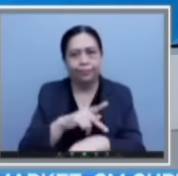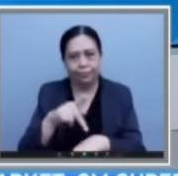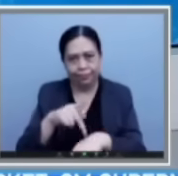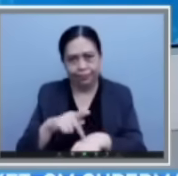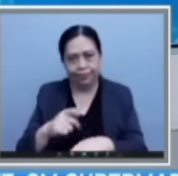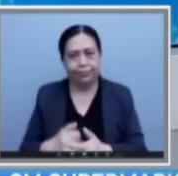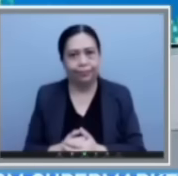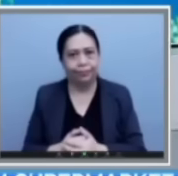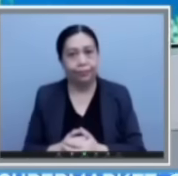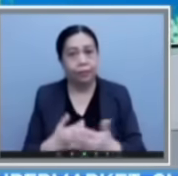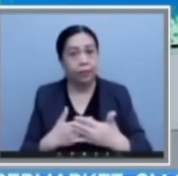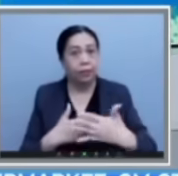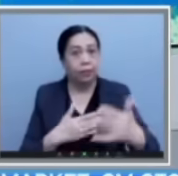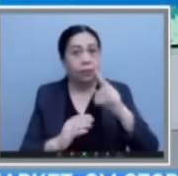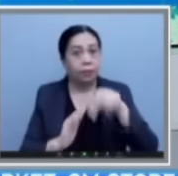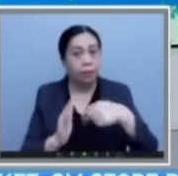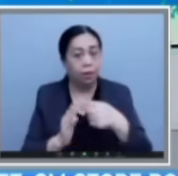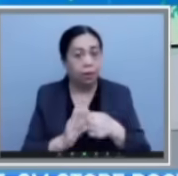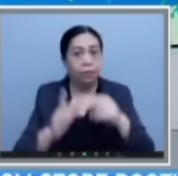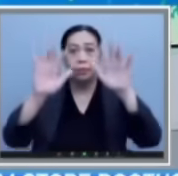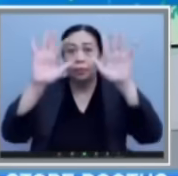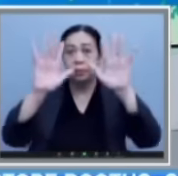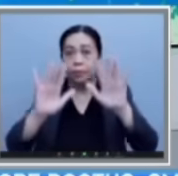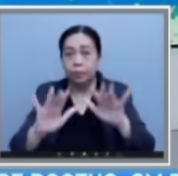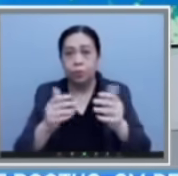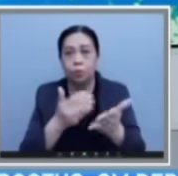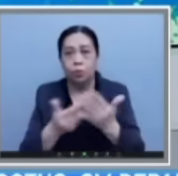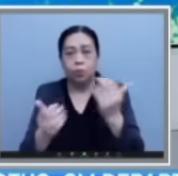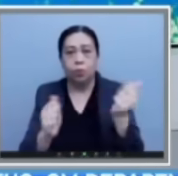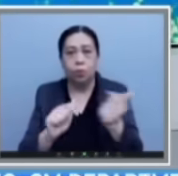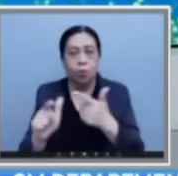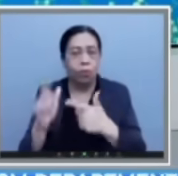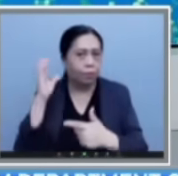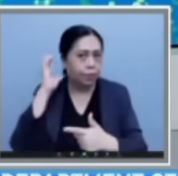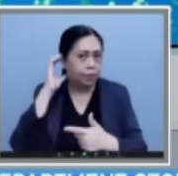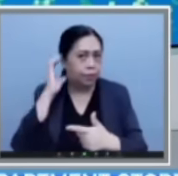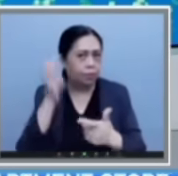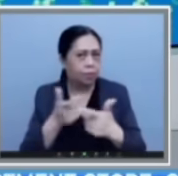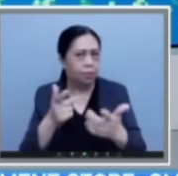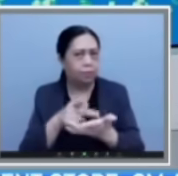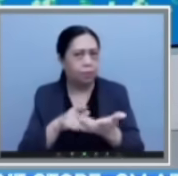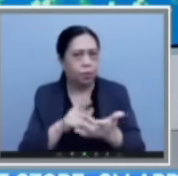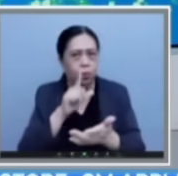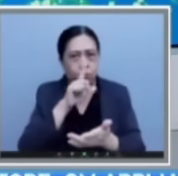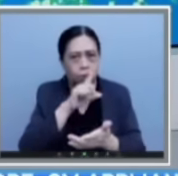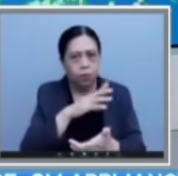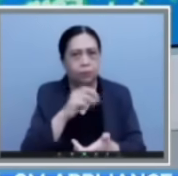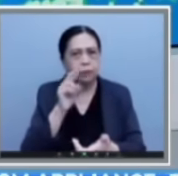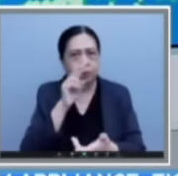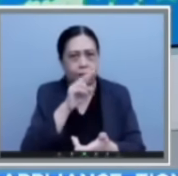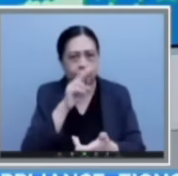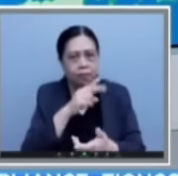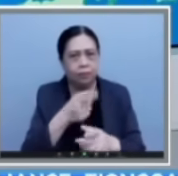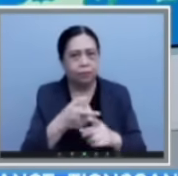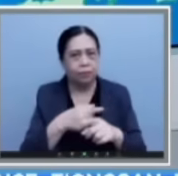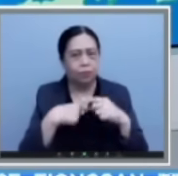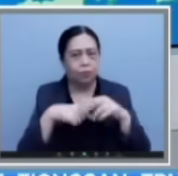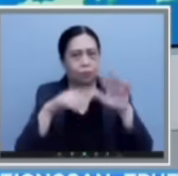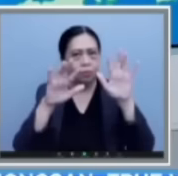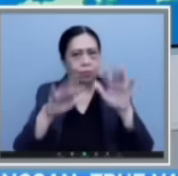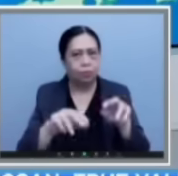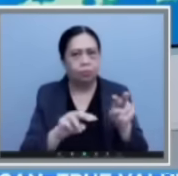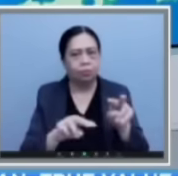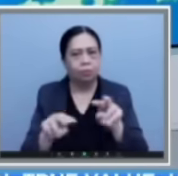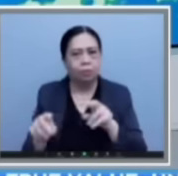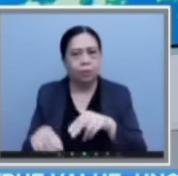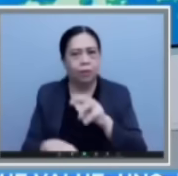sa mga susunod na oras uulanin ang halos buong Mindanao at malaking bahagi ng Luzon at Visayas base iyan sa rainfall forecast ng